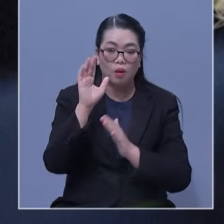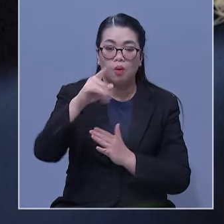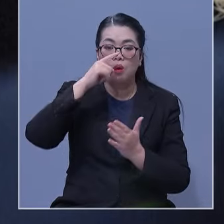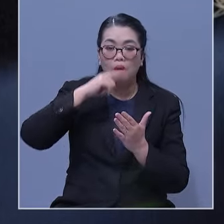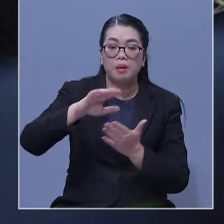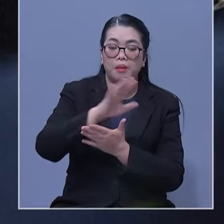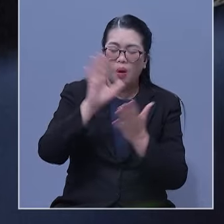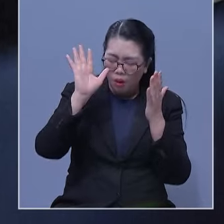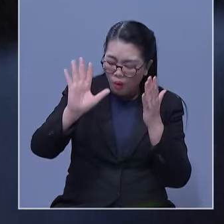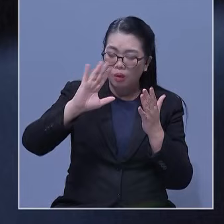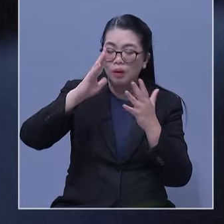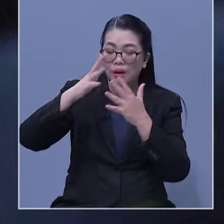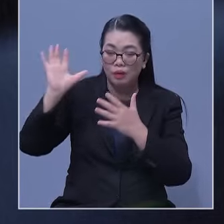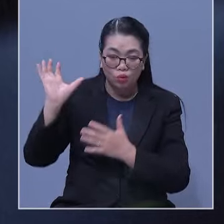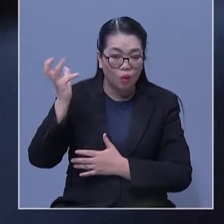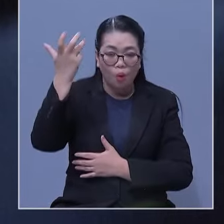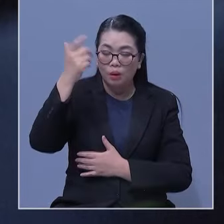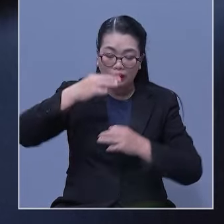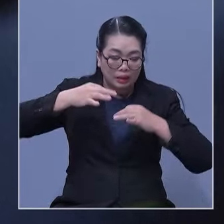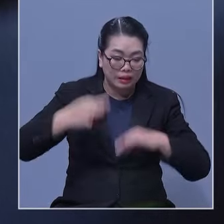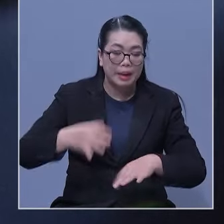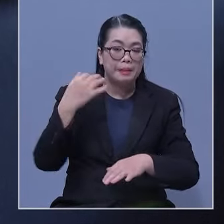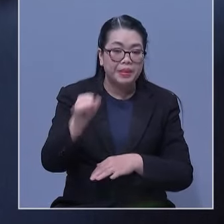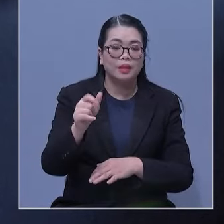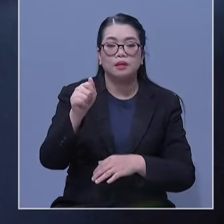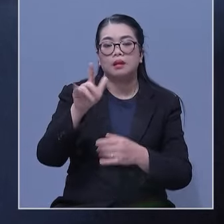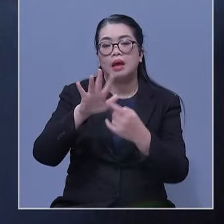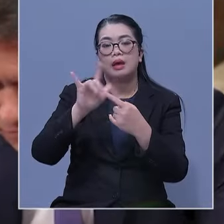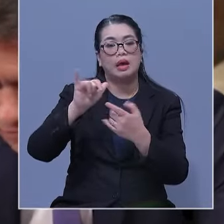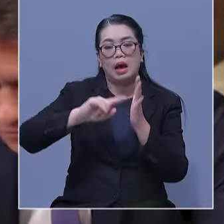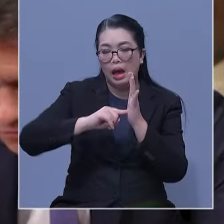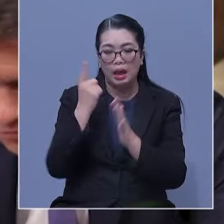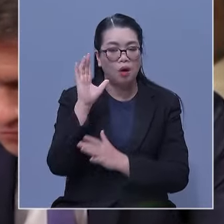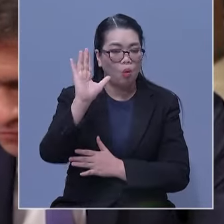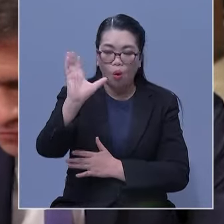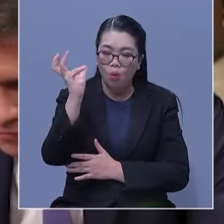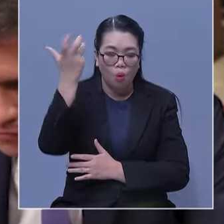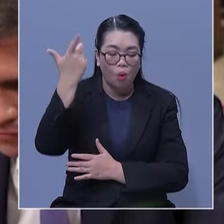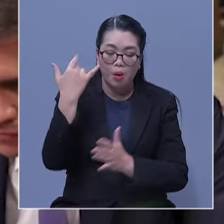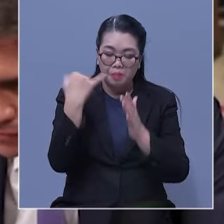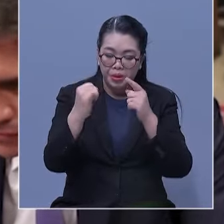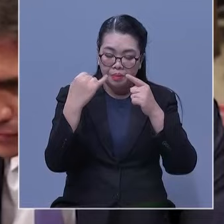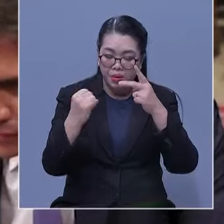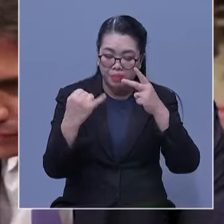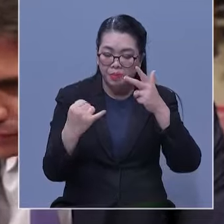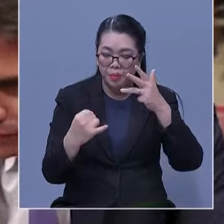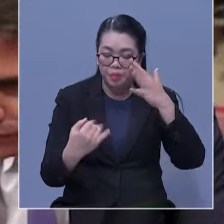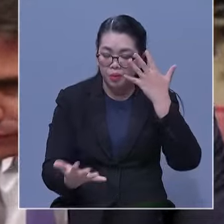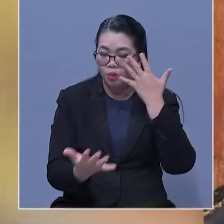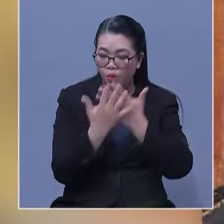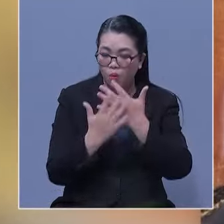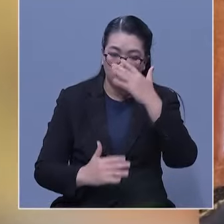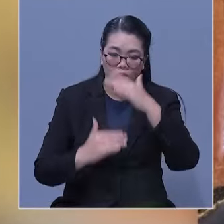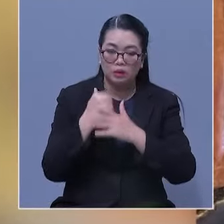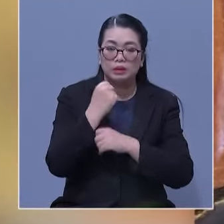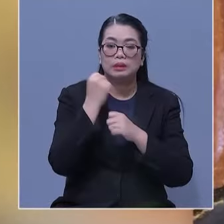การเมืองสหรัฐที่ถูกตัดสินให้มีความผิดทางอาญาโดยความผิดแต่ละกระทงเนี่ยก็จะมีโทษจำคุกสูงสุดถึง